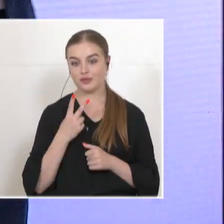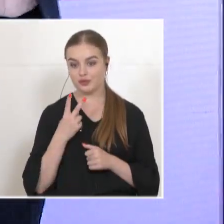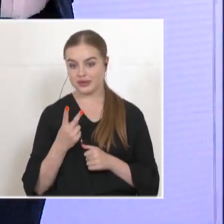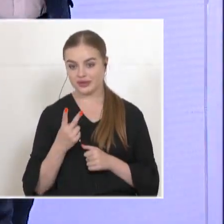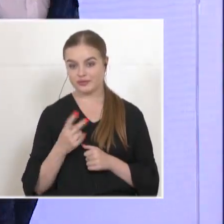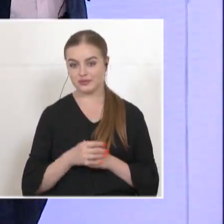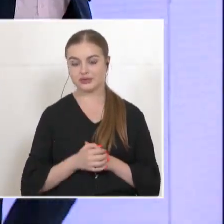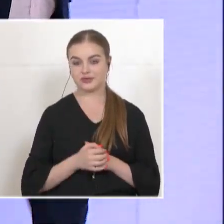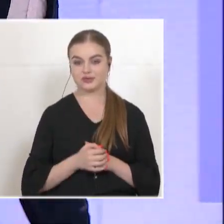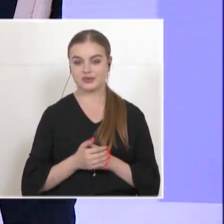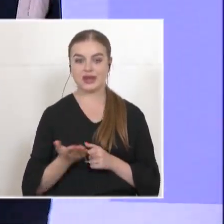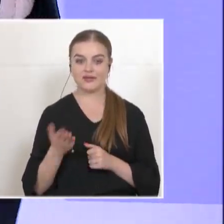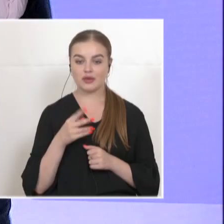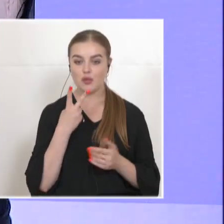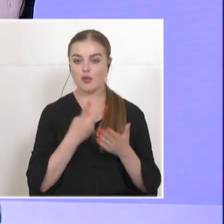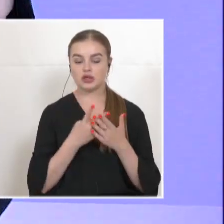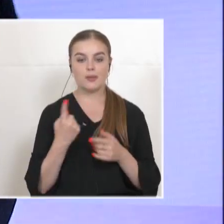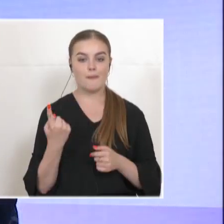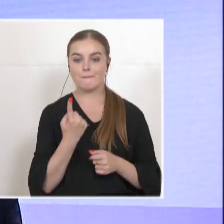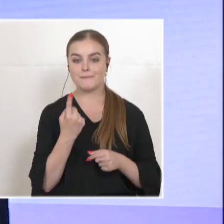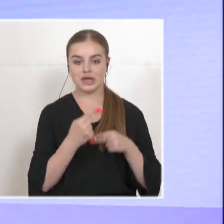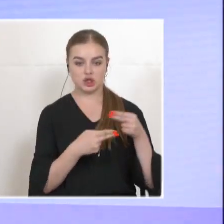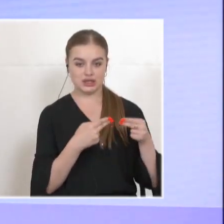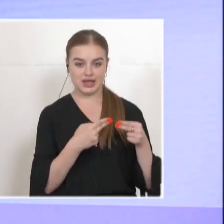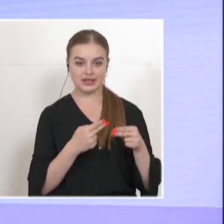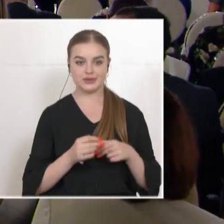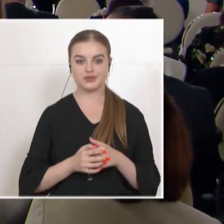Подивимось. Давайте покажемо перший слайд,